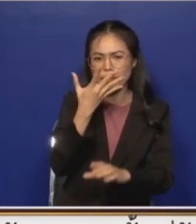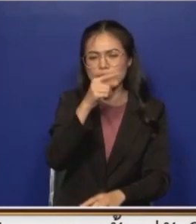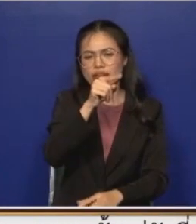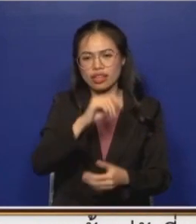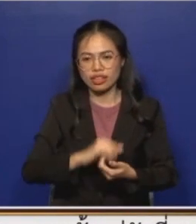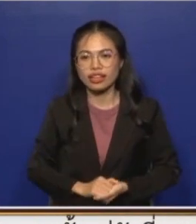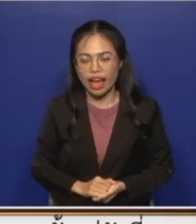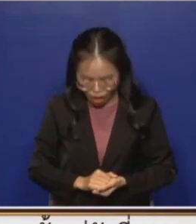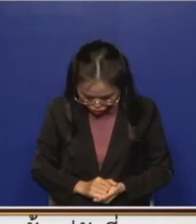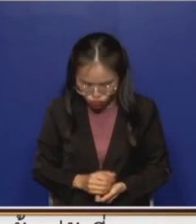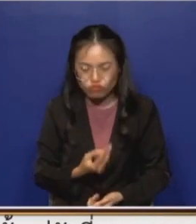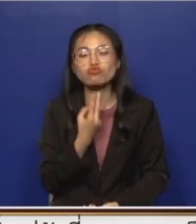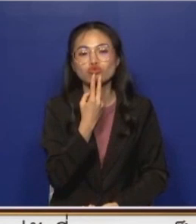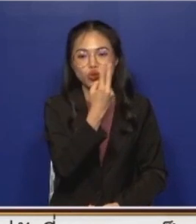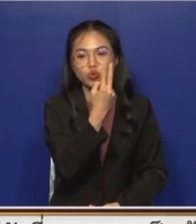มา